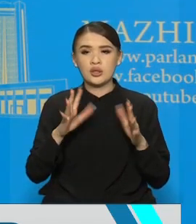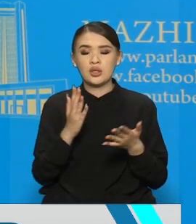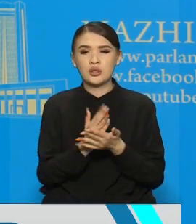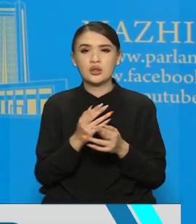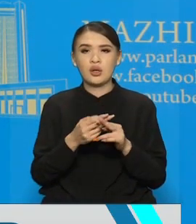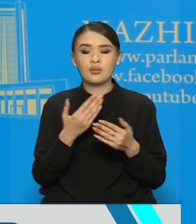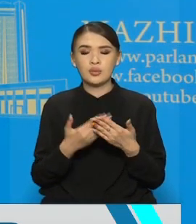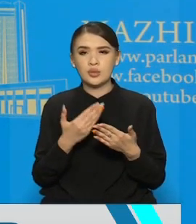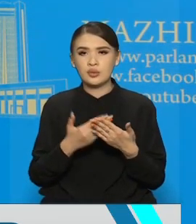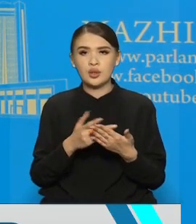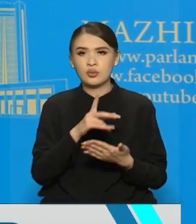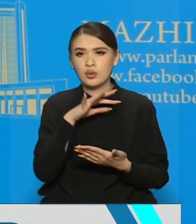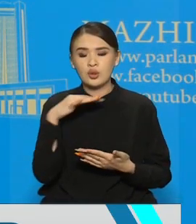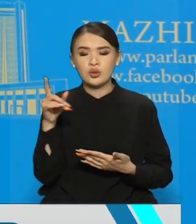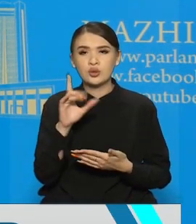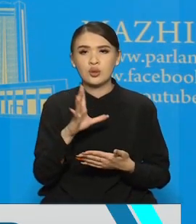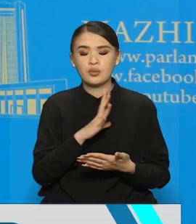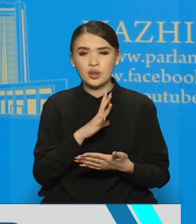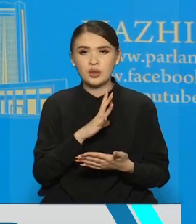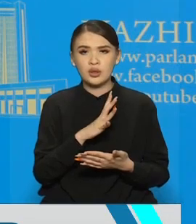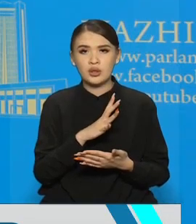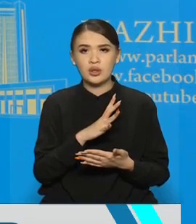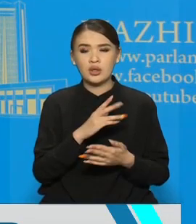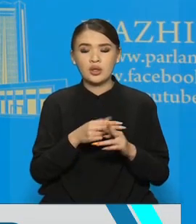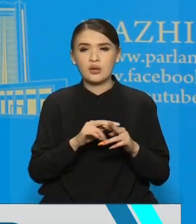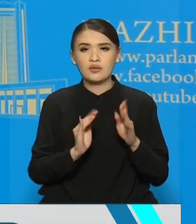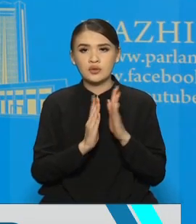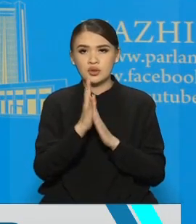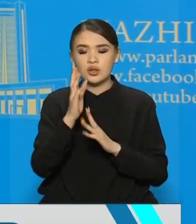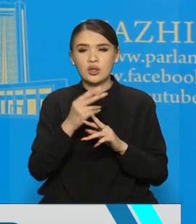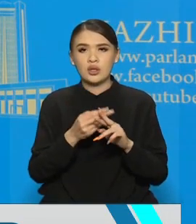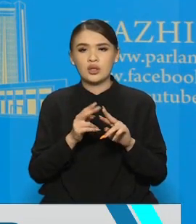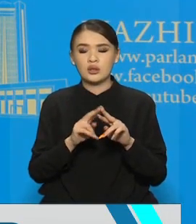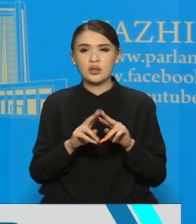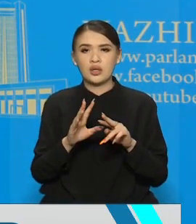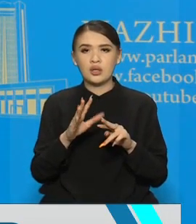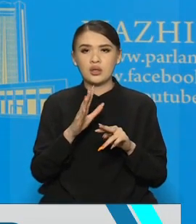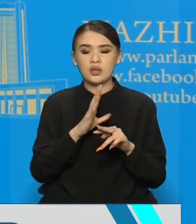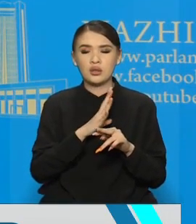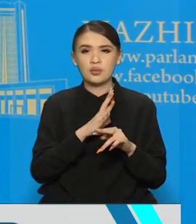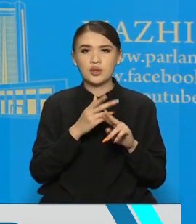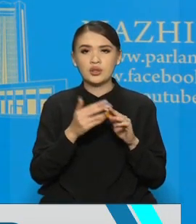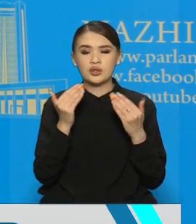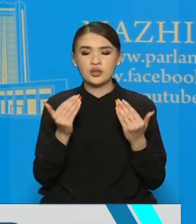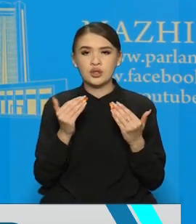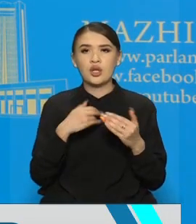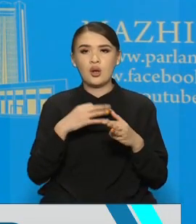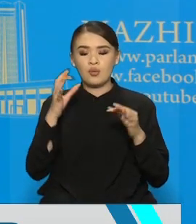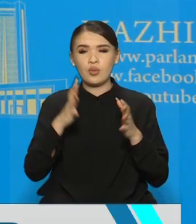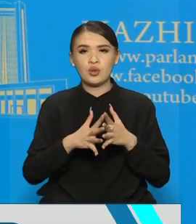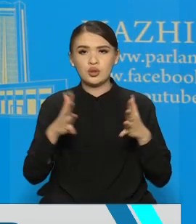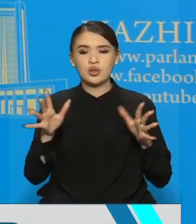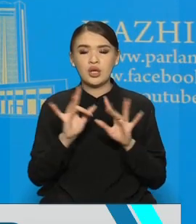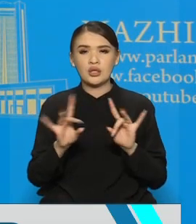примеров кто всё-таки высот карьерных достигал сейчас я говорю больше о себе